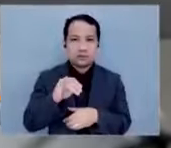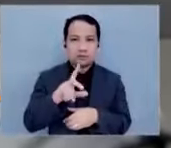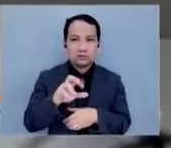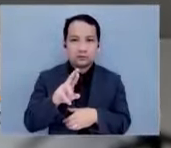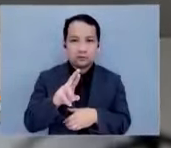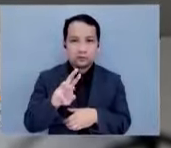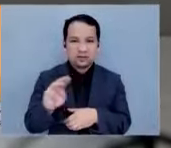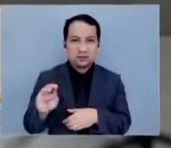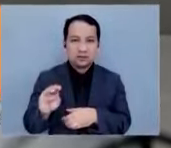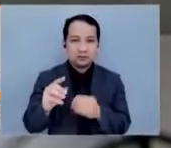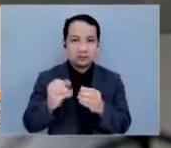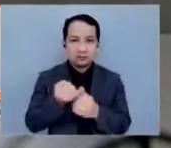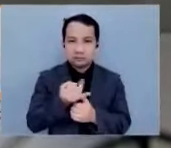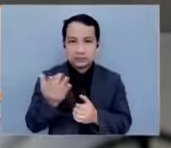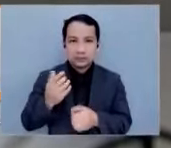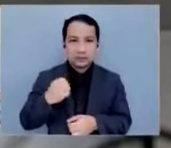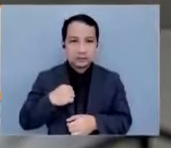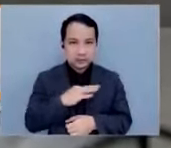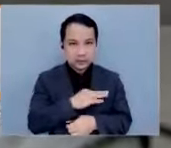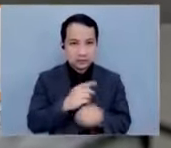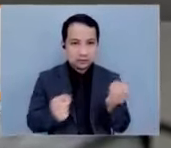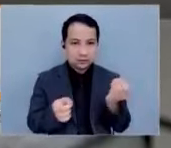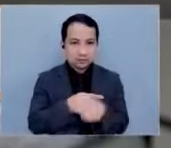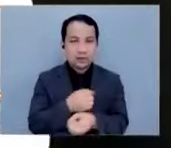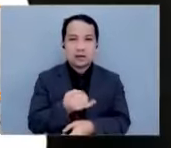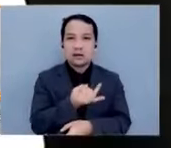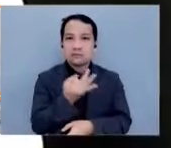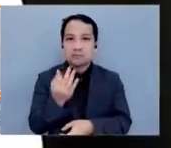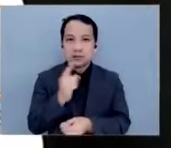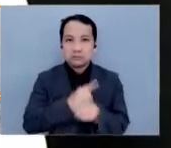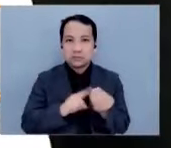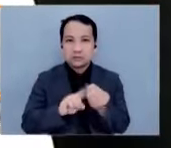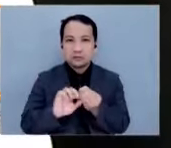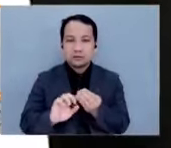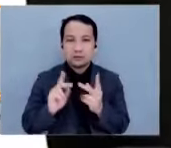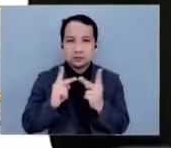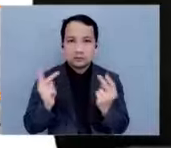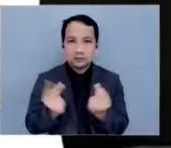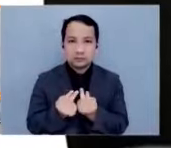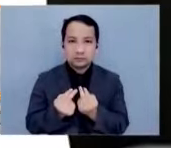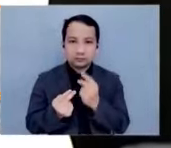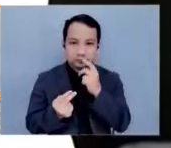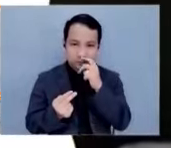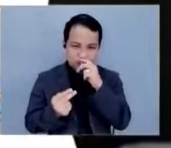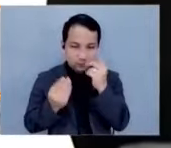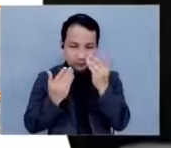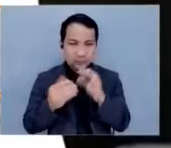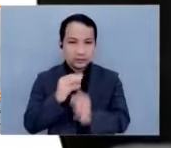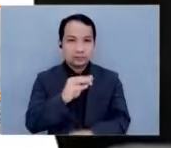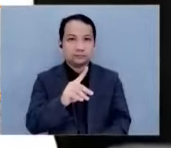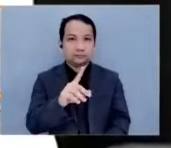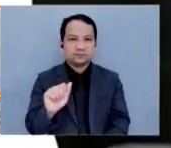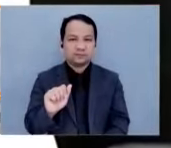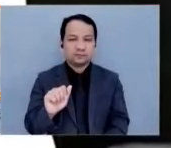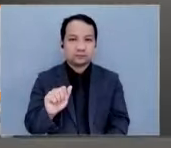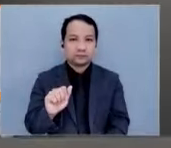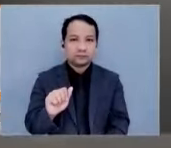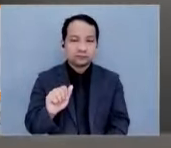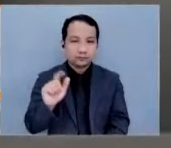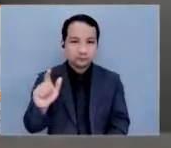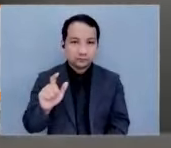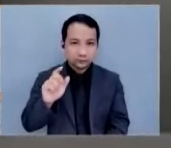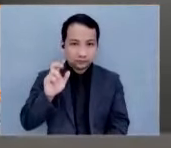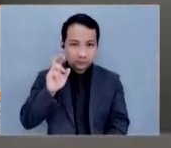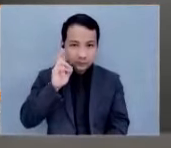binanggit kung ilang tauhan ang sangkot at kung ano-ano ang kanilang posisyon. Pero sinabi ni MMDA Acting Chairman Romando